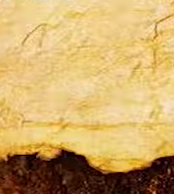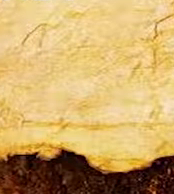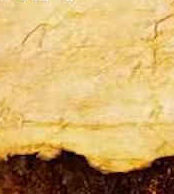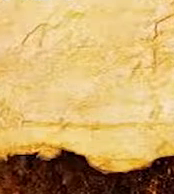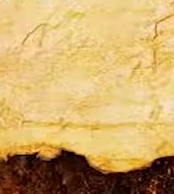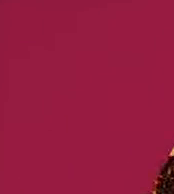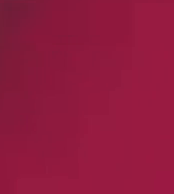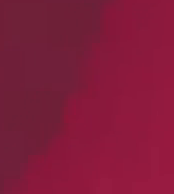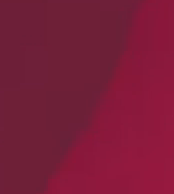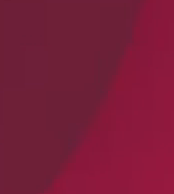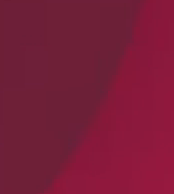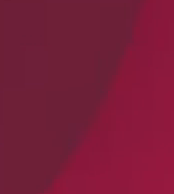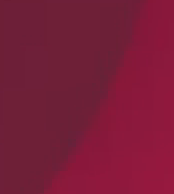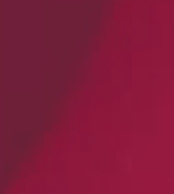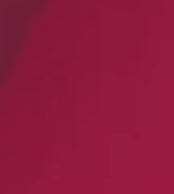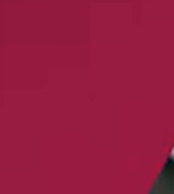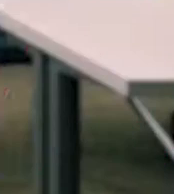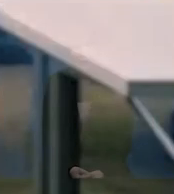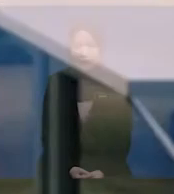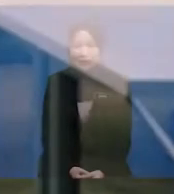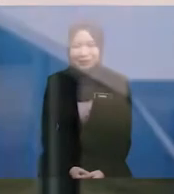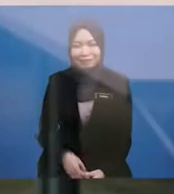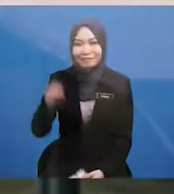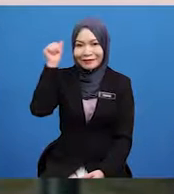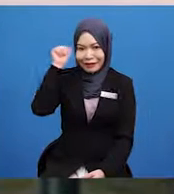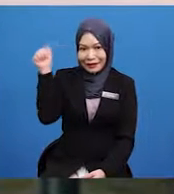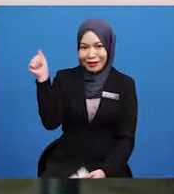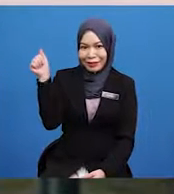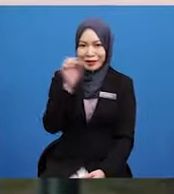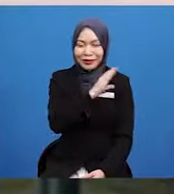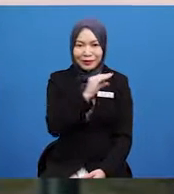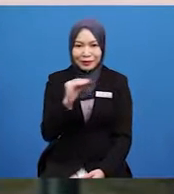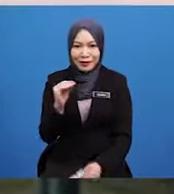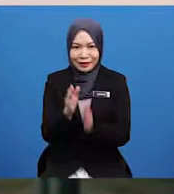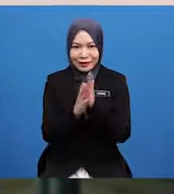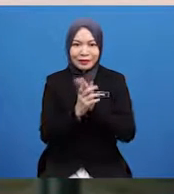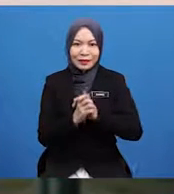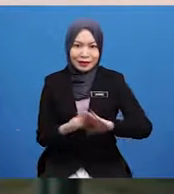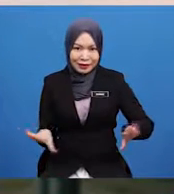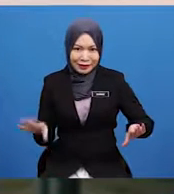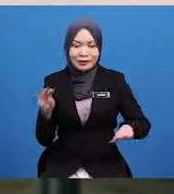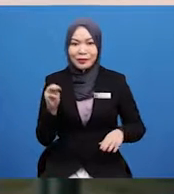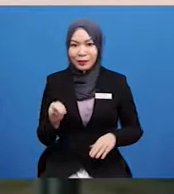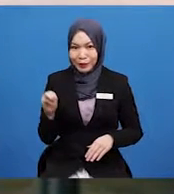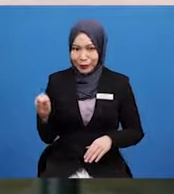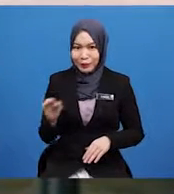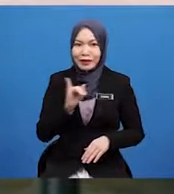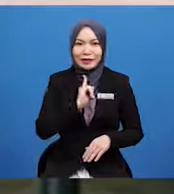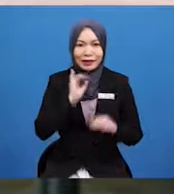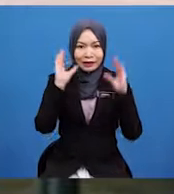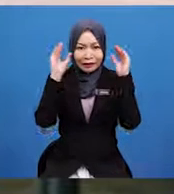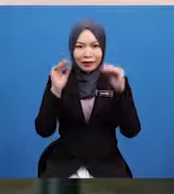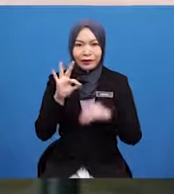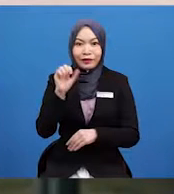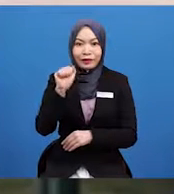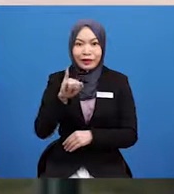sahabat meremove assalamualaikum dan selamat sejahtera murid-murid saya Cikgu